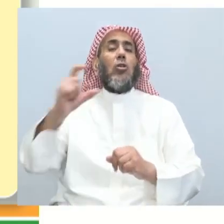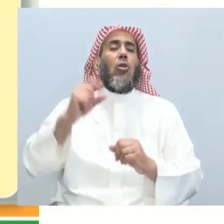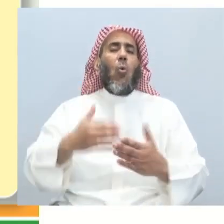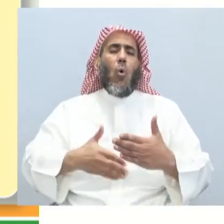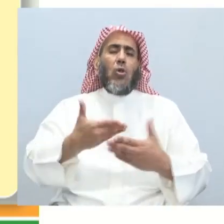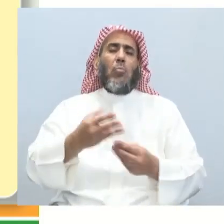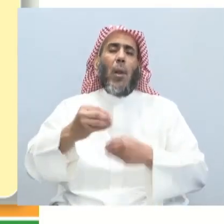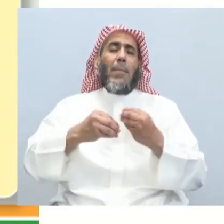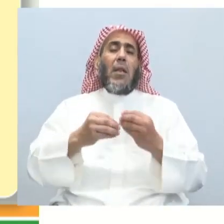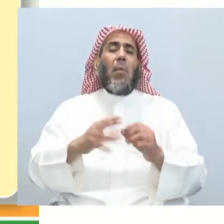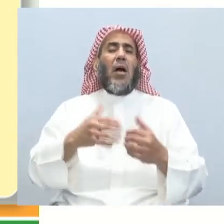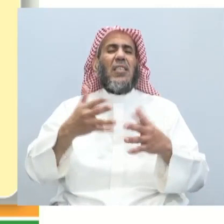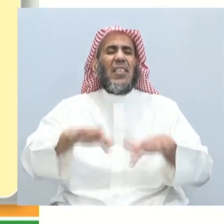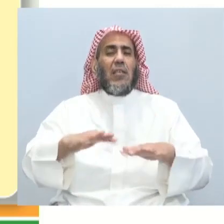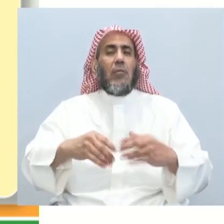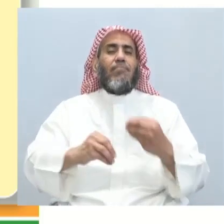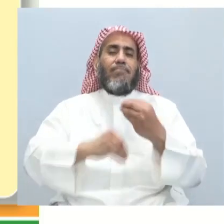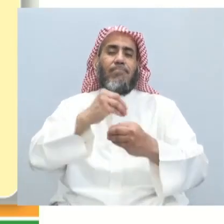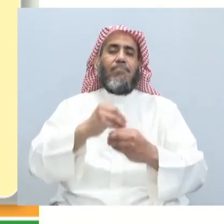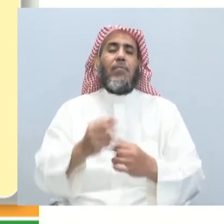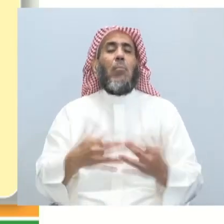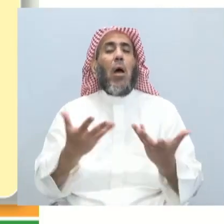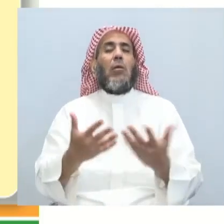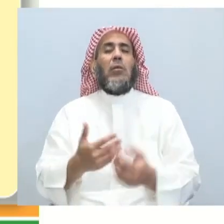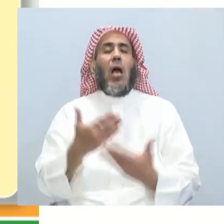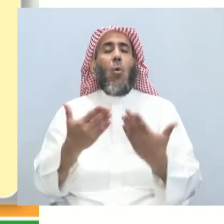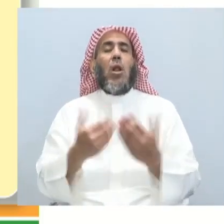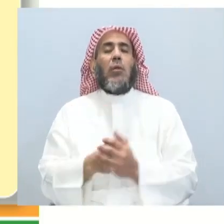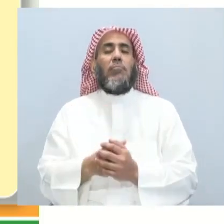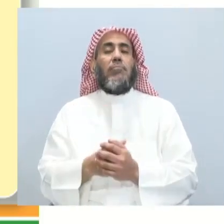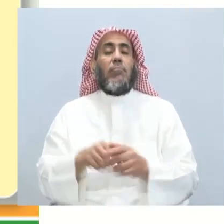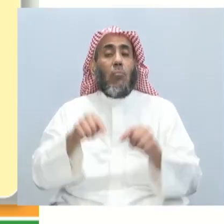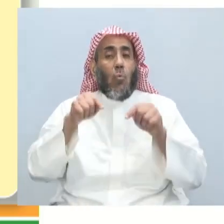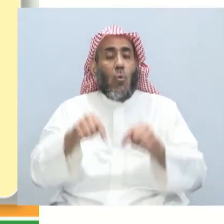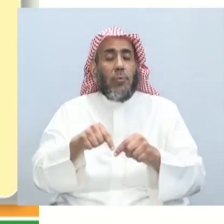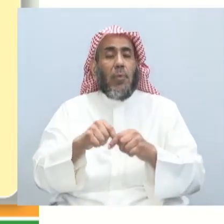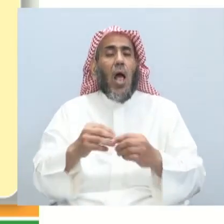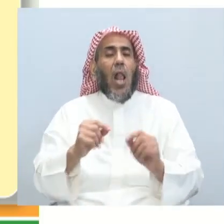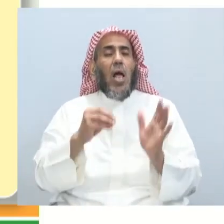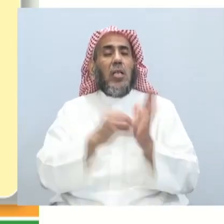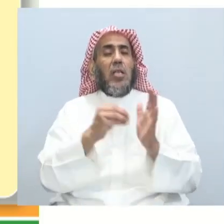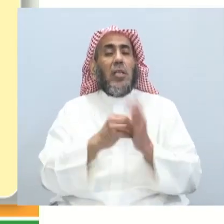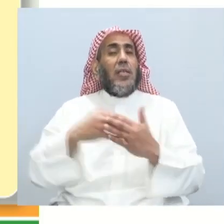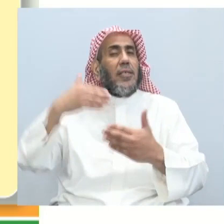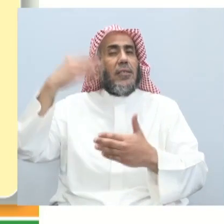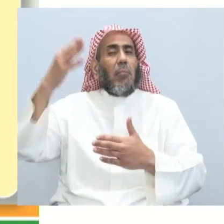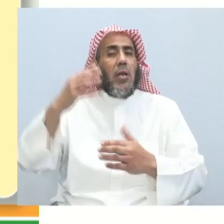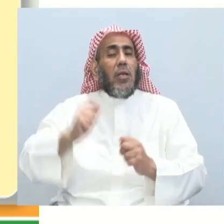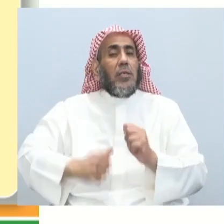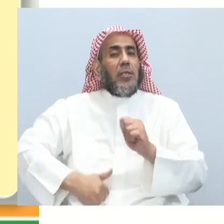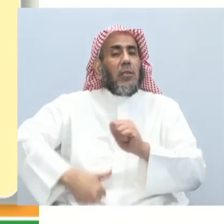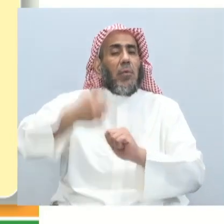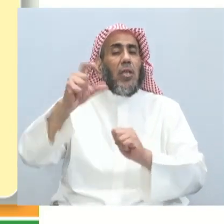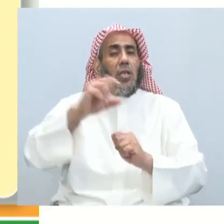منا كل ما قد تصدع جميل احسنتم هنا الحديث فيه عن تمني التمكين للدين